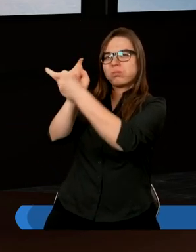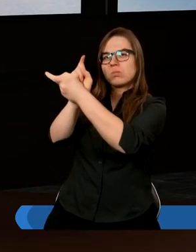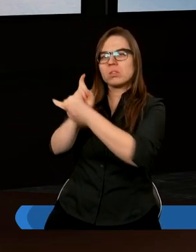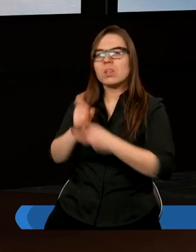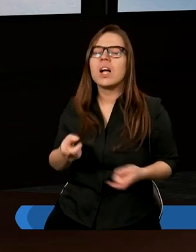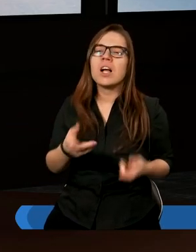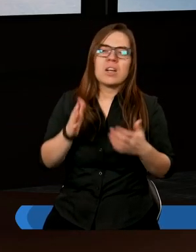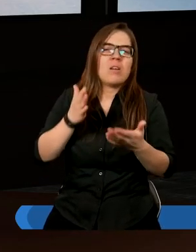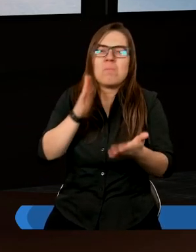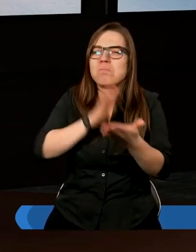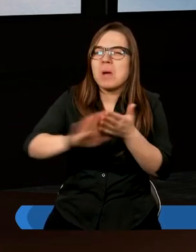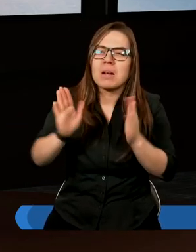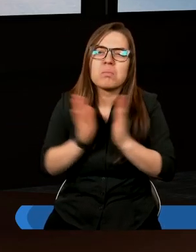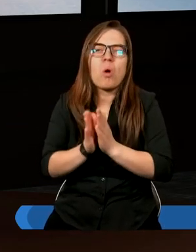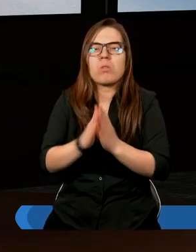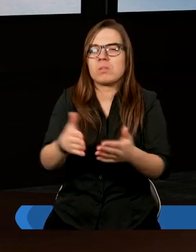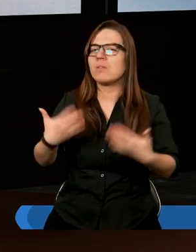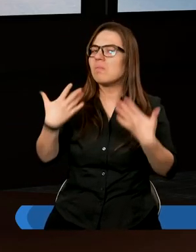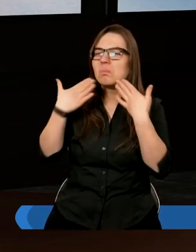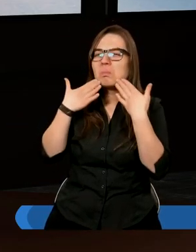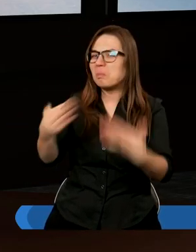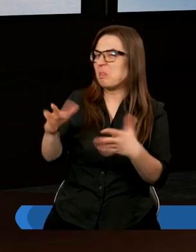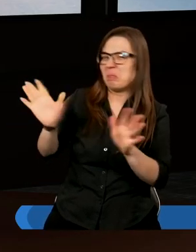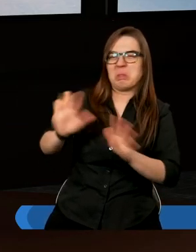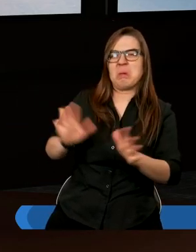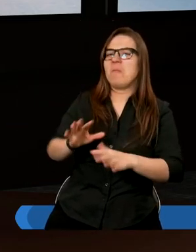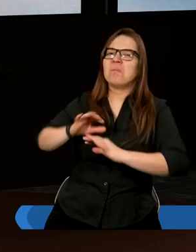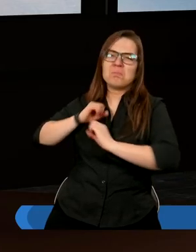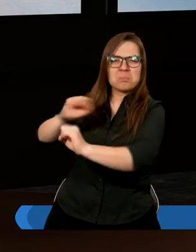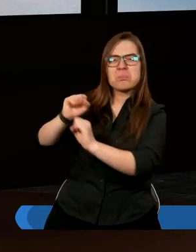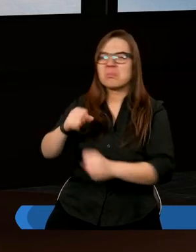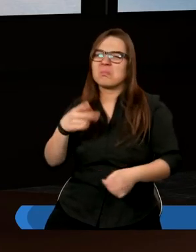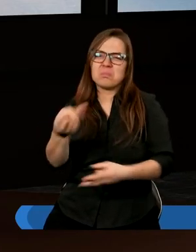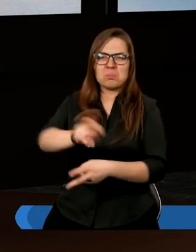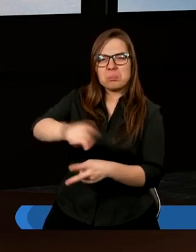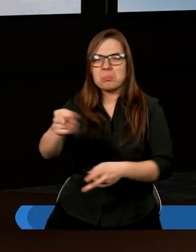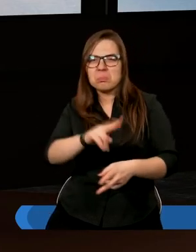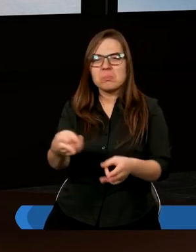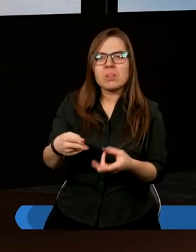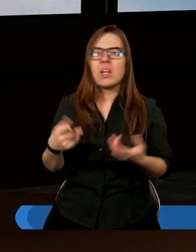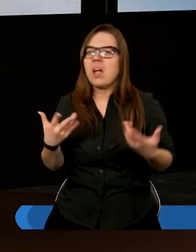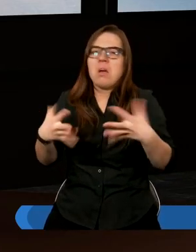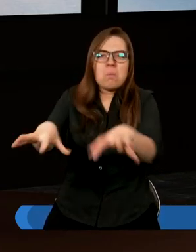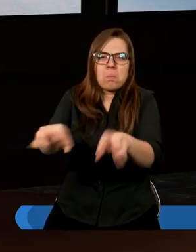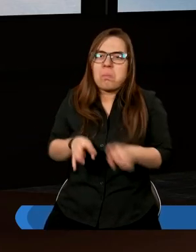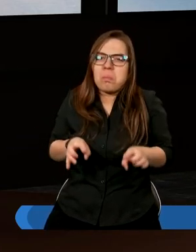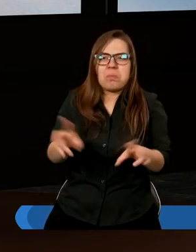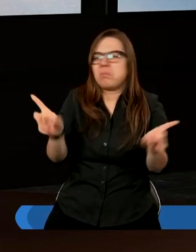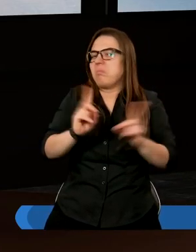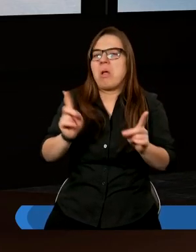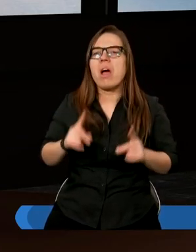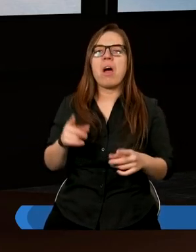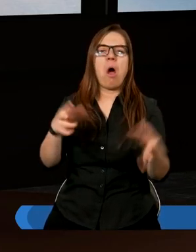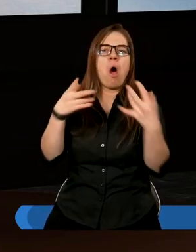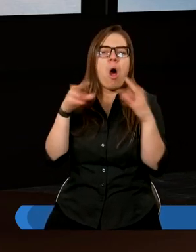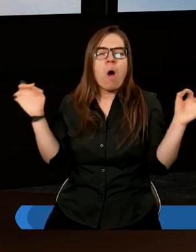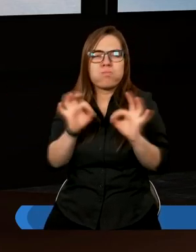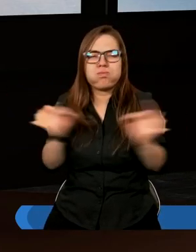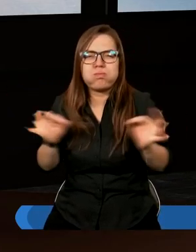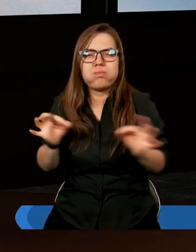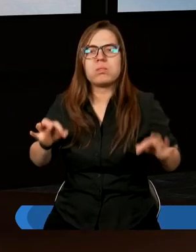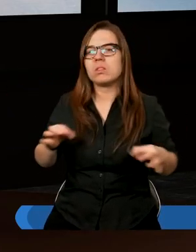niewdzięczni, bezbożni, bez serca, nieprzejednani, przewrotni, niepowściągliwi, okrutni,